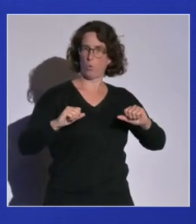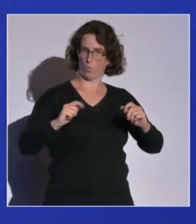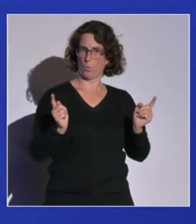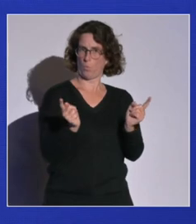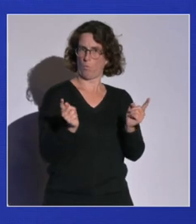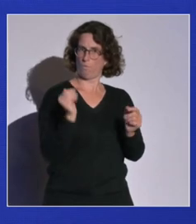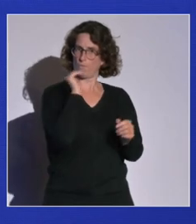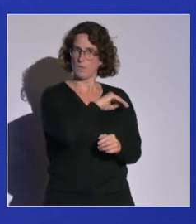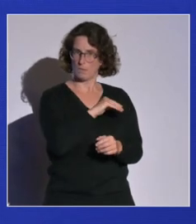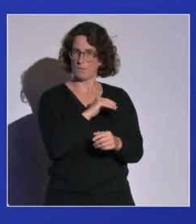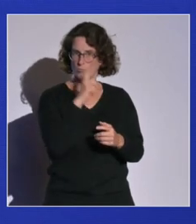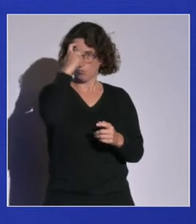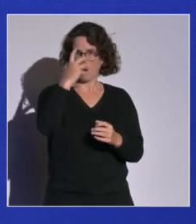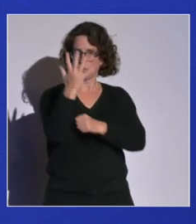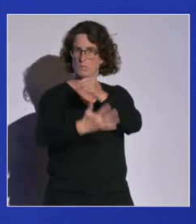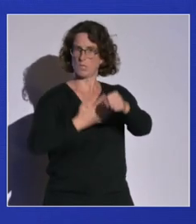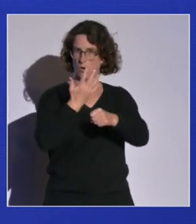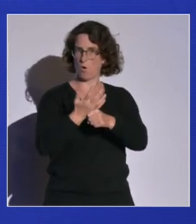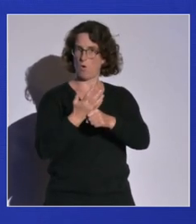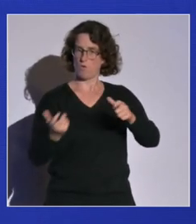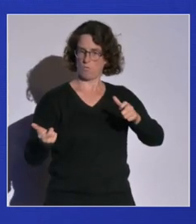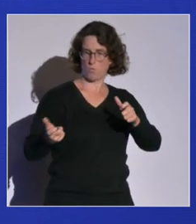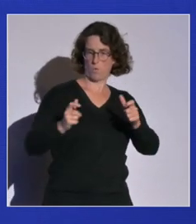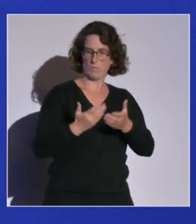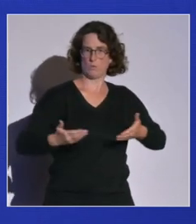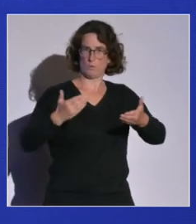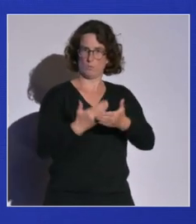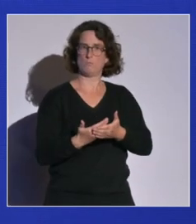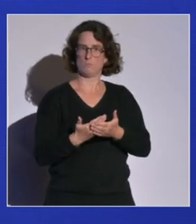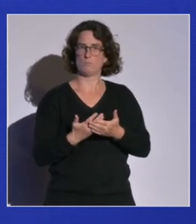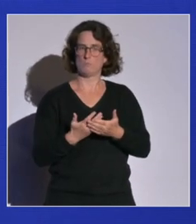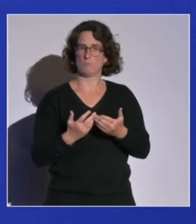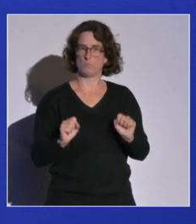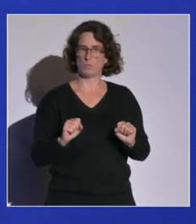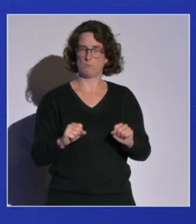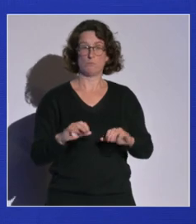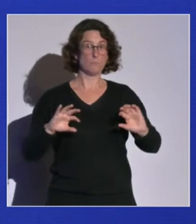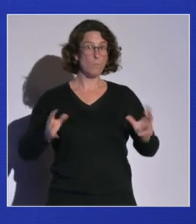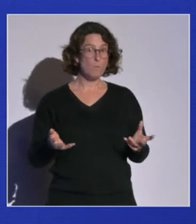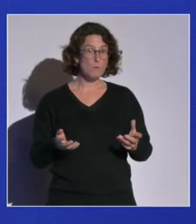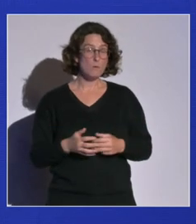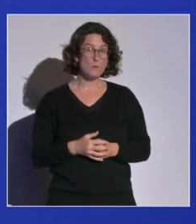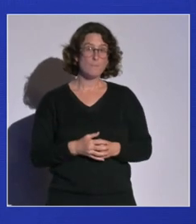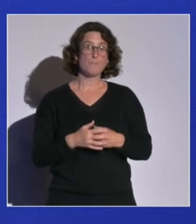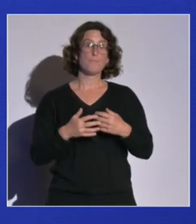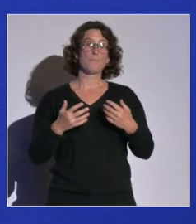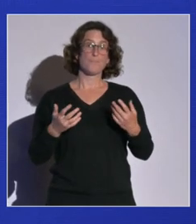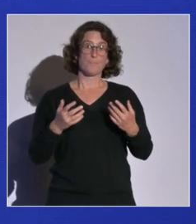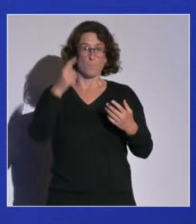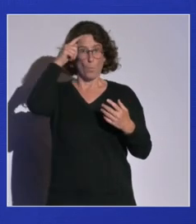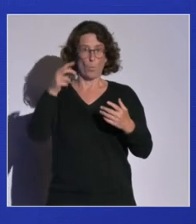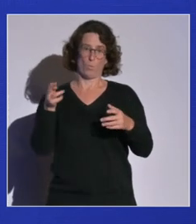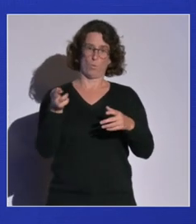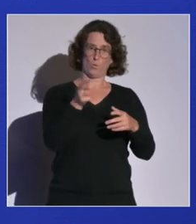Et comment la redresser en 5 années ? pour retrouver ce niveau de cette